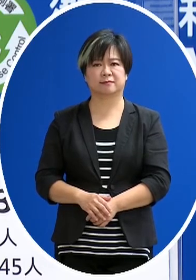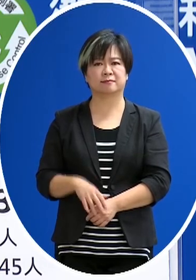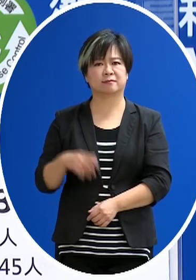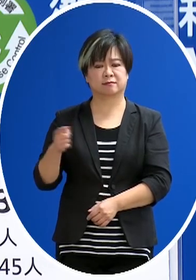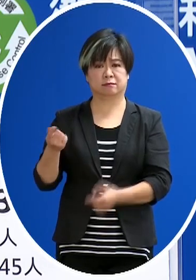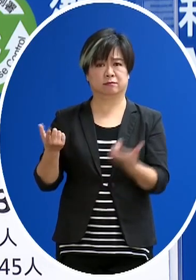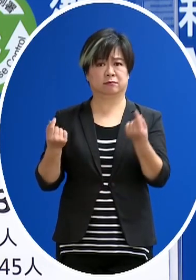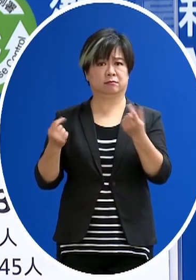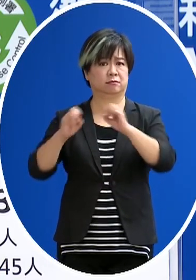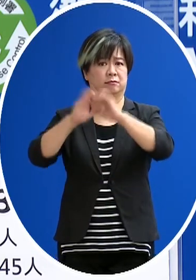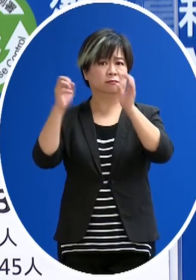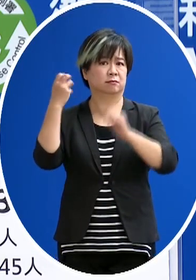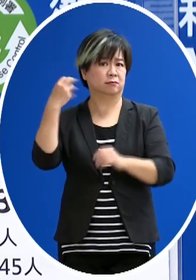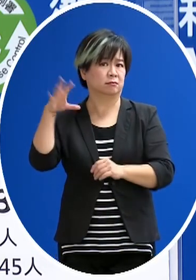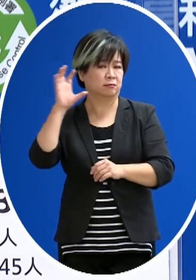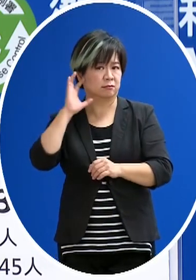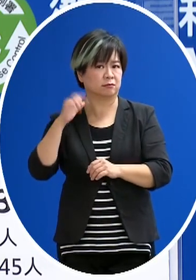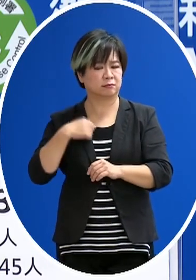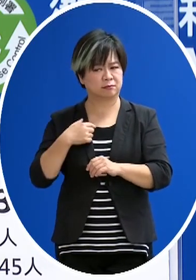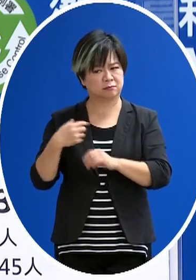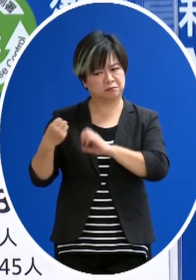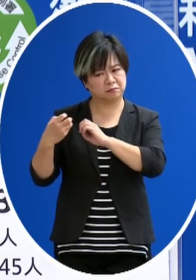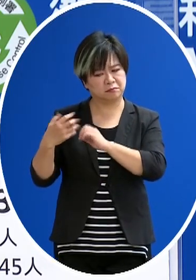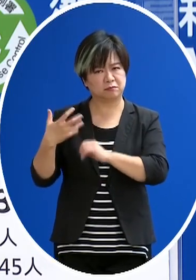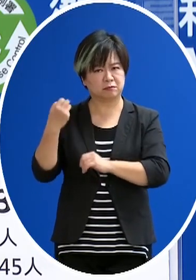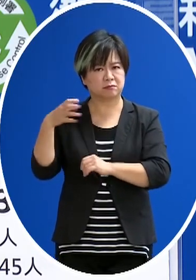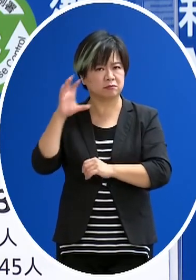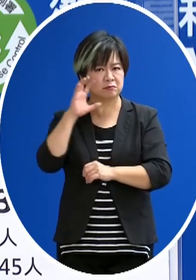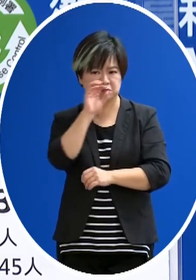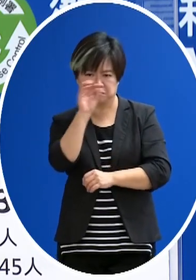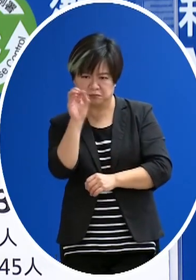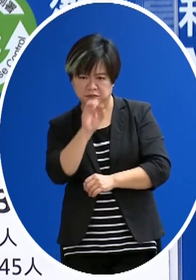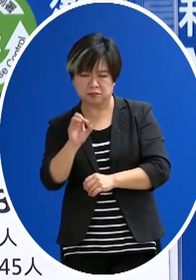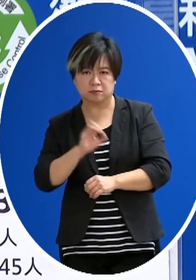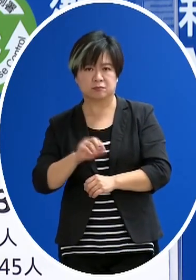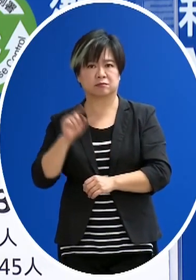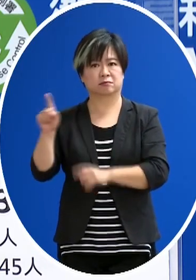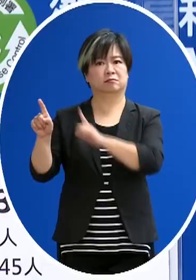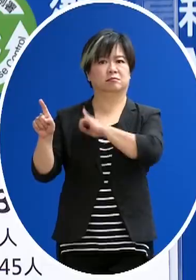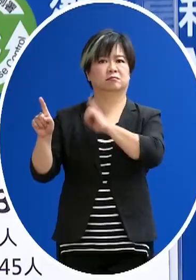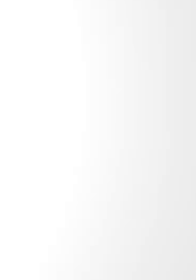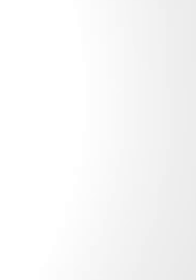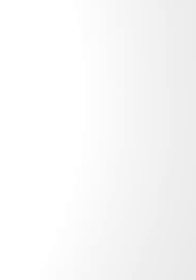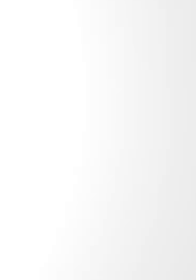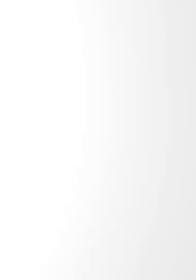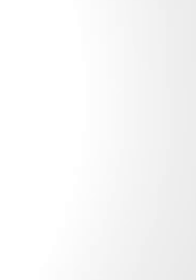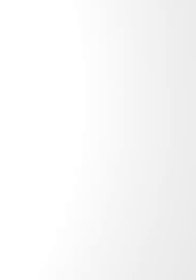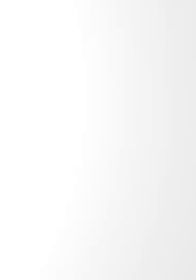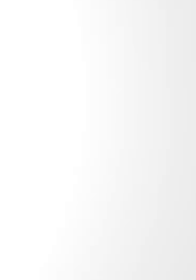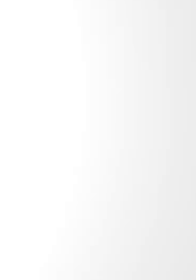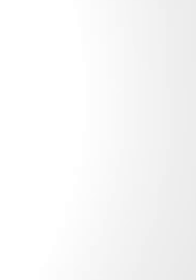了新闻，我们再跟他们谈说新闻稿怎么写，他们就自己就先发布了哈。